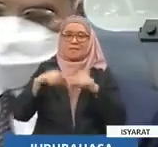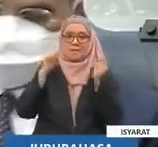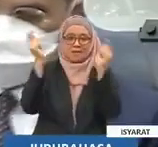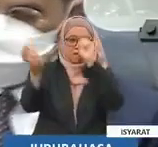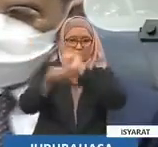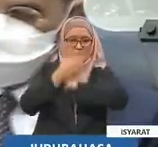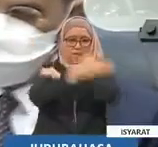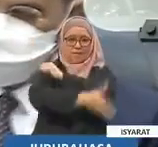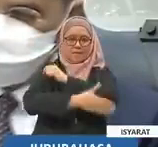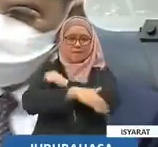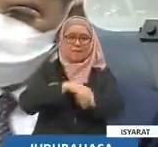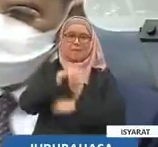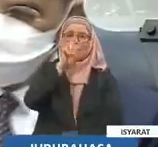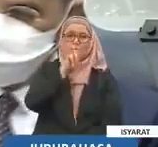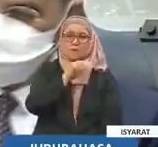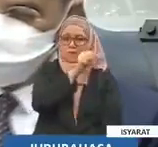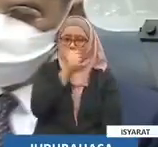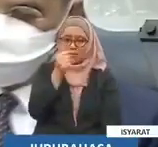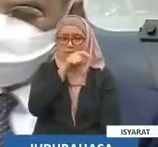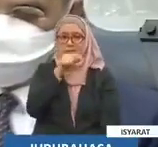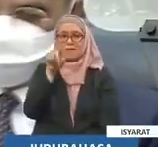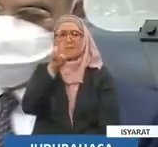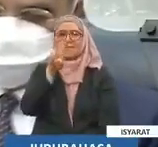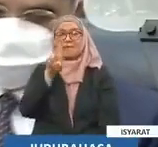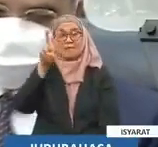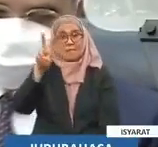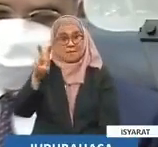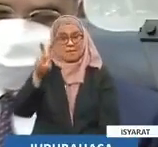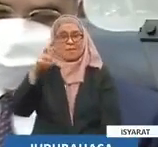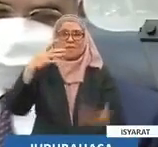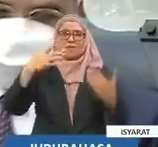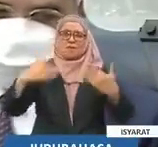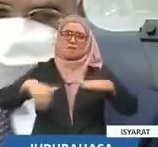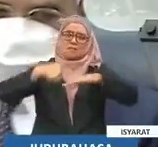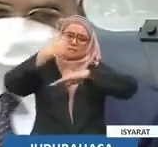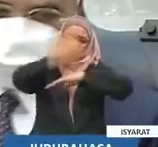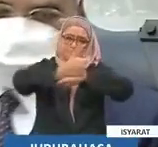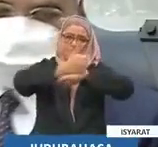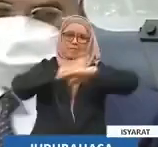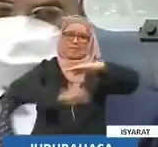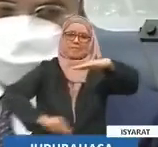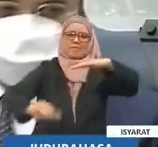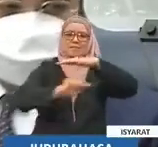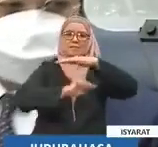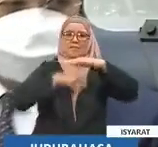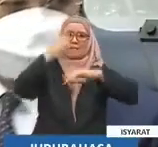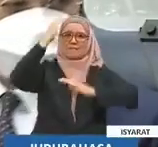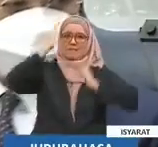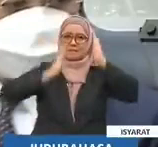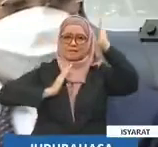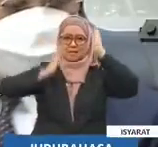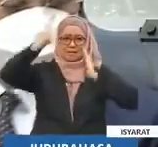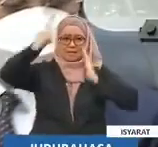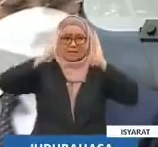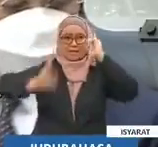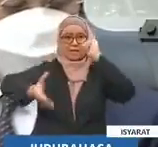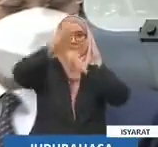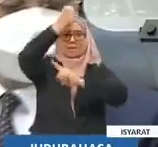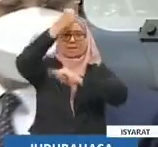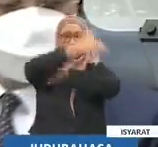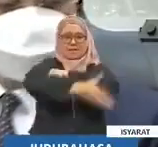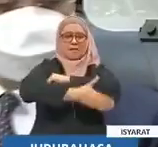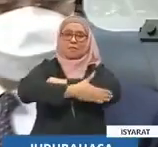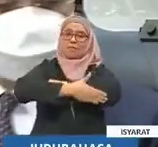2010-2020 telah meletakkan asas untuk melicia mencapai negara maju dan